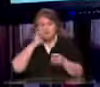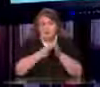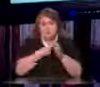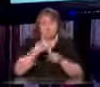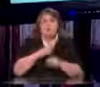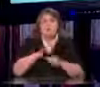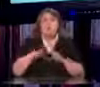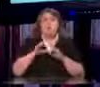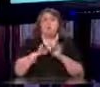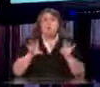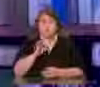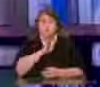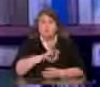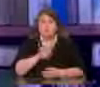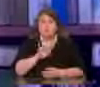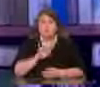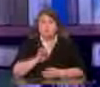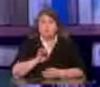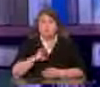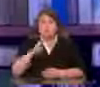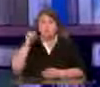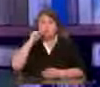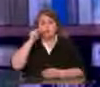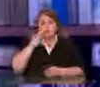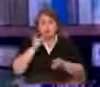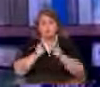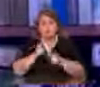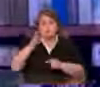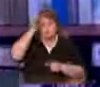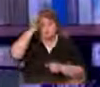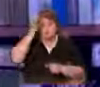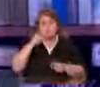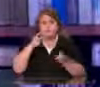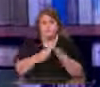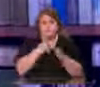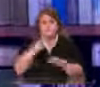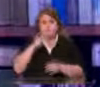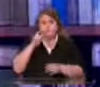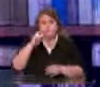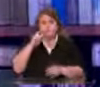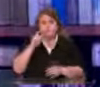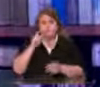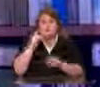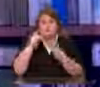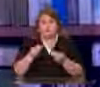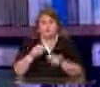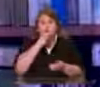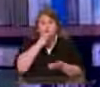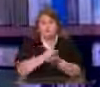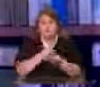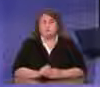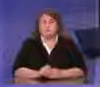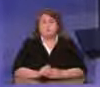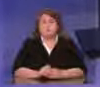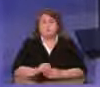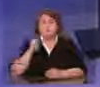объяснить выбранную процедуру. Применяя методы, естественно, научного исследования, вы должны дать примерно ответ,